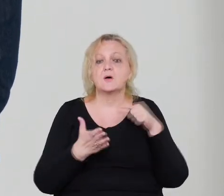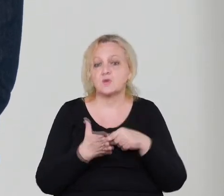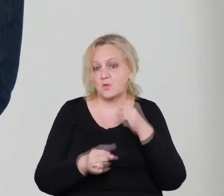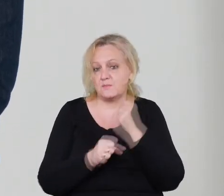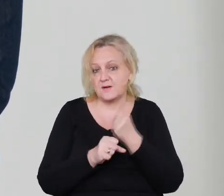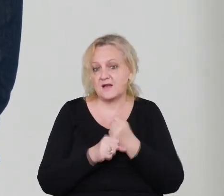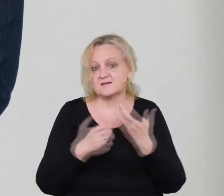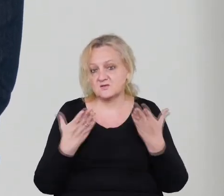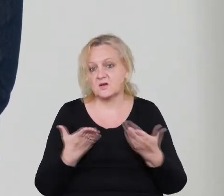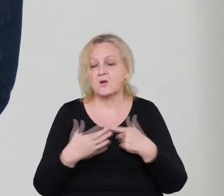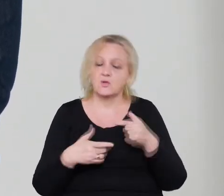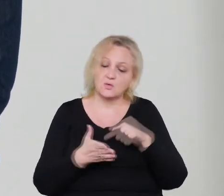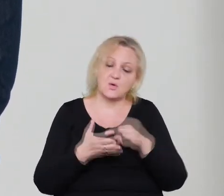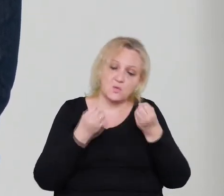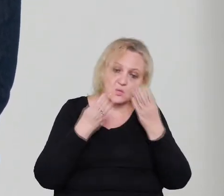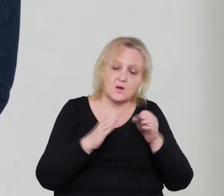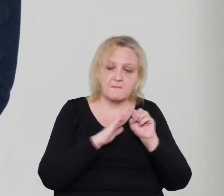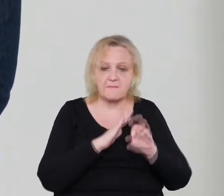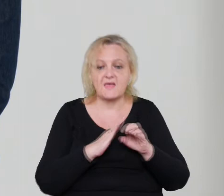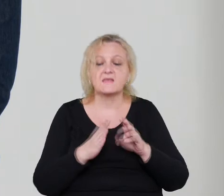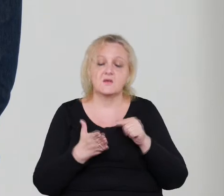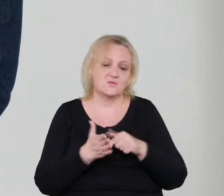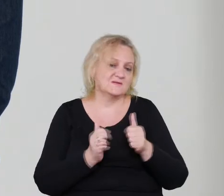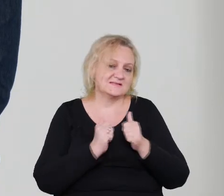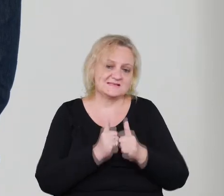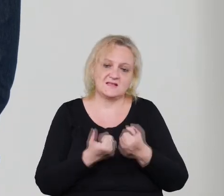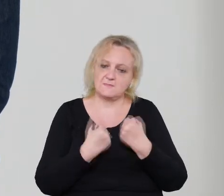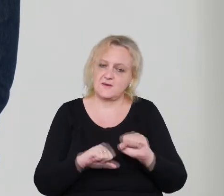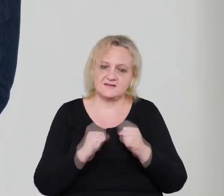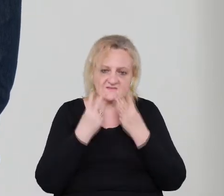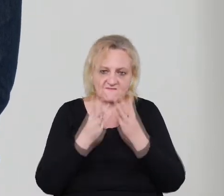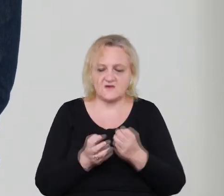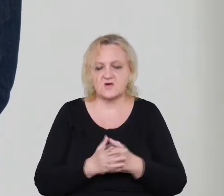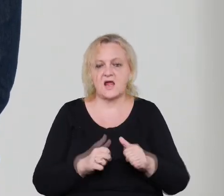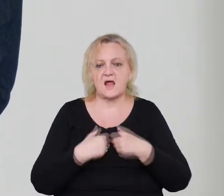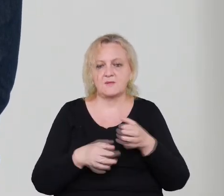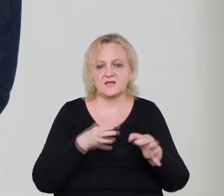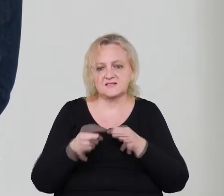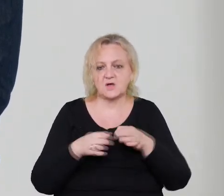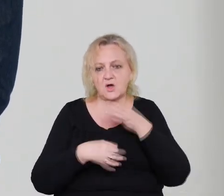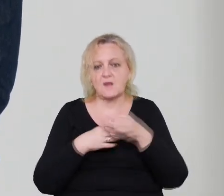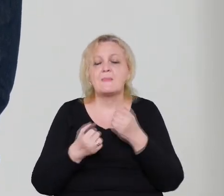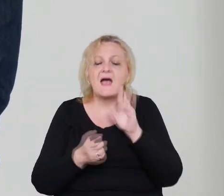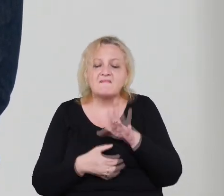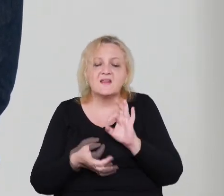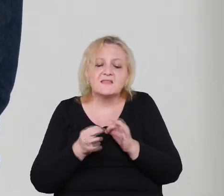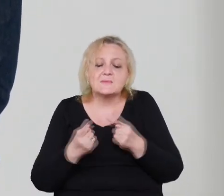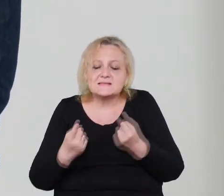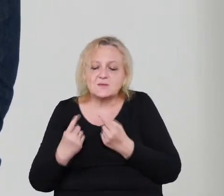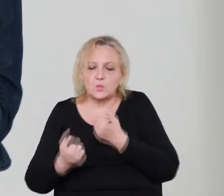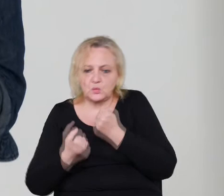przepracować tutaj akurat kultura i media odgrywają bardzo istotną rolę żeby tę historię opowiedzieć nawet jeżeli oni są trudne